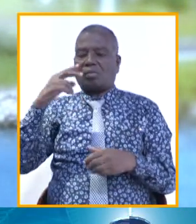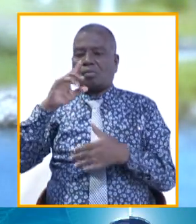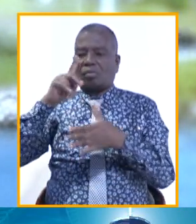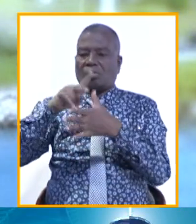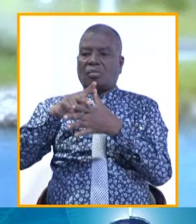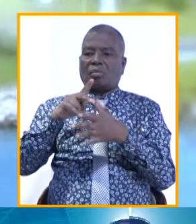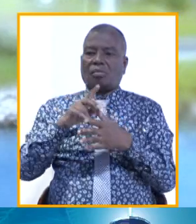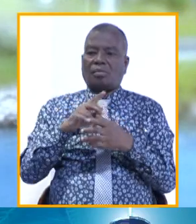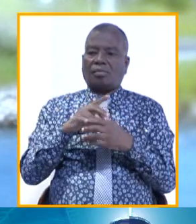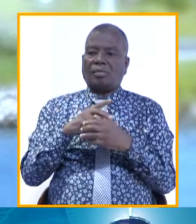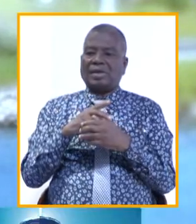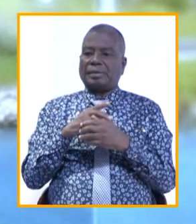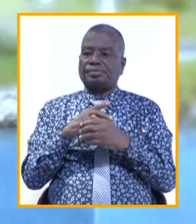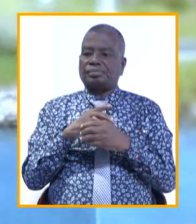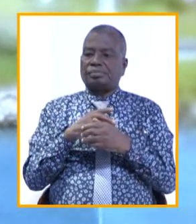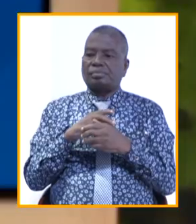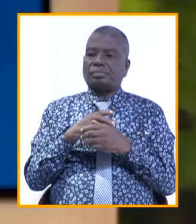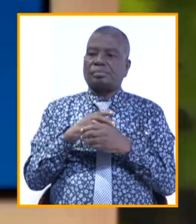précisions de Alexis Ouedraogo.